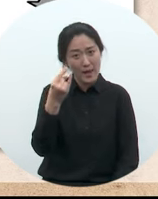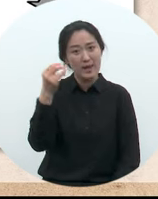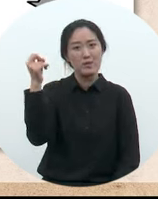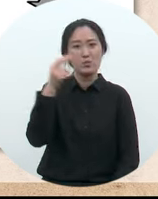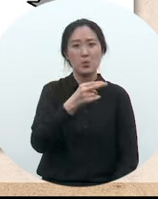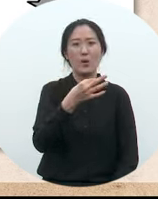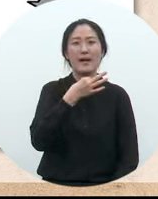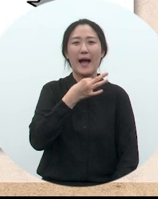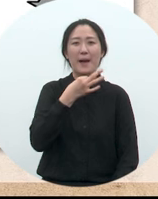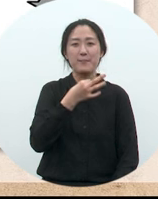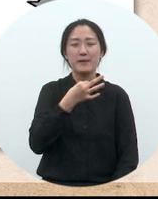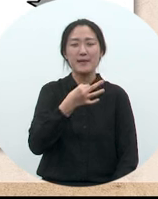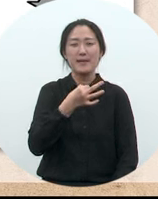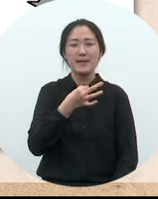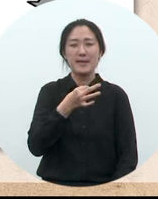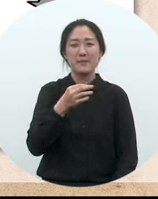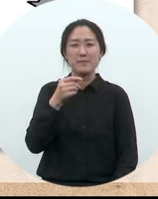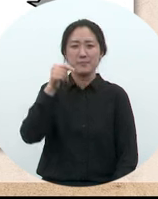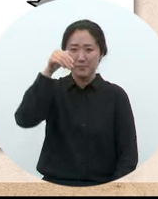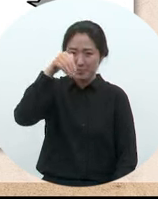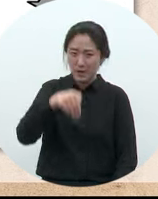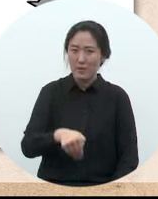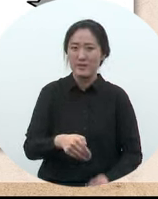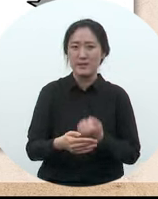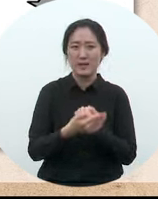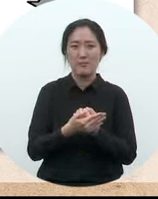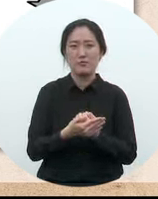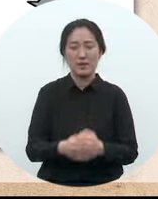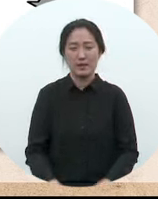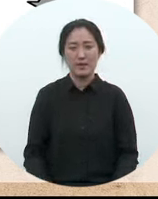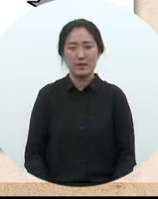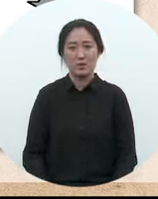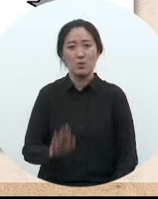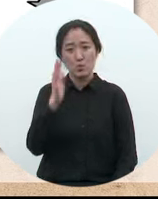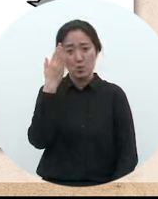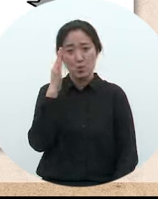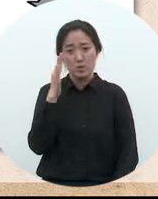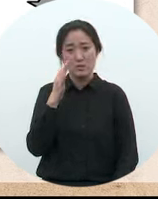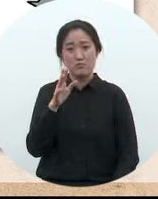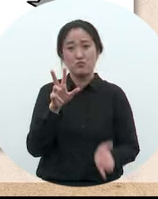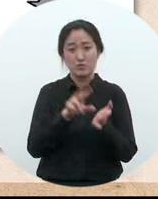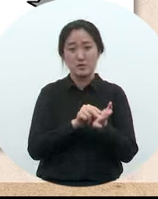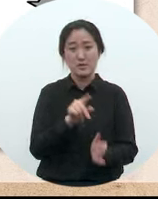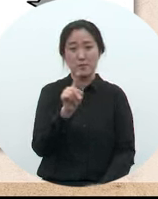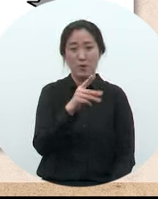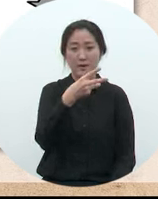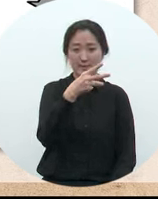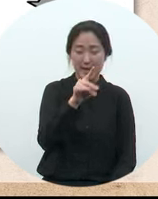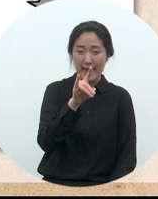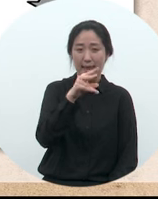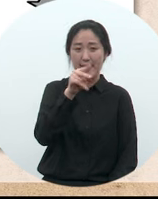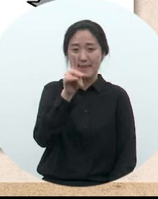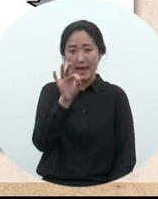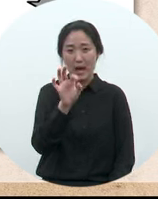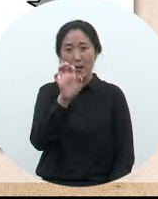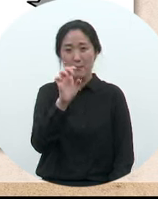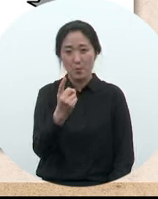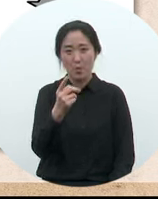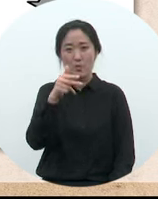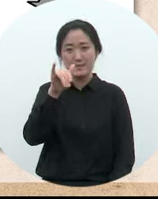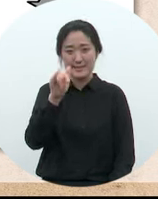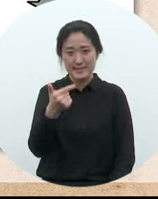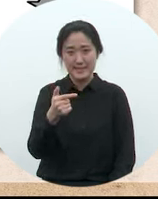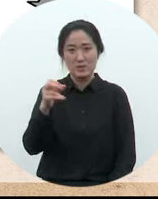뇌수막염, 감기도 면역이 떨어지기 때문에 생기는 거고요. 요새 또 한참 문제가 되는 대상포진,